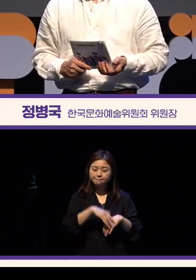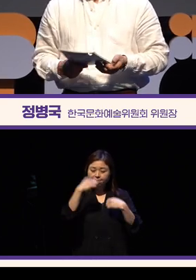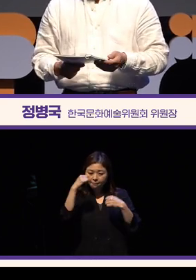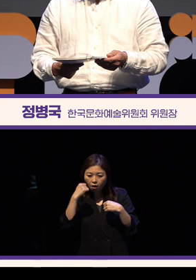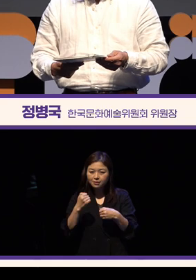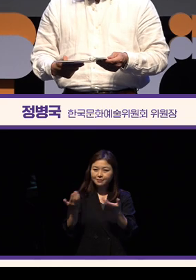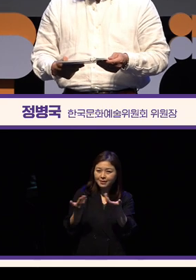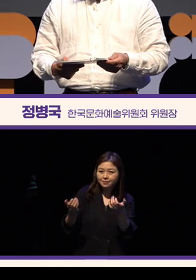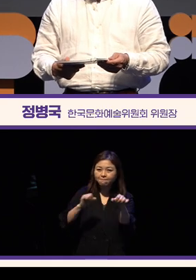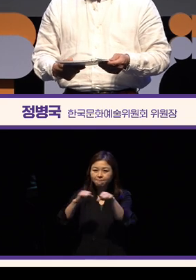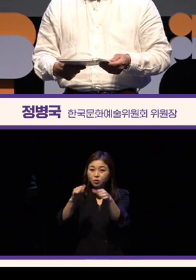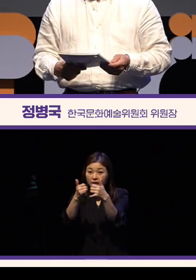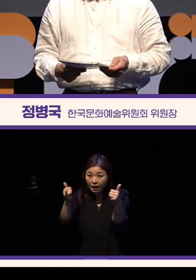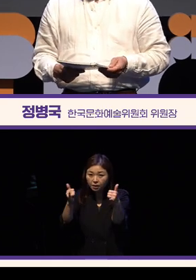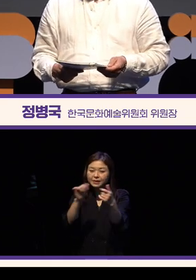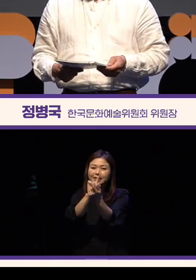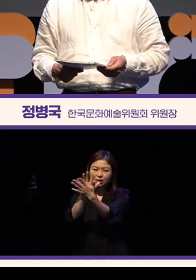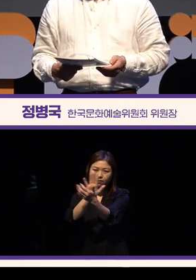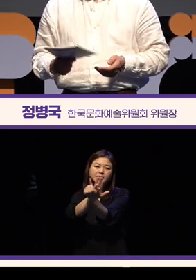하는 내용을